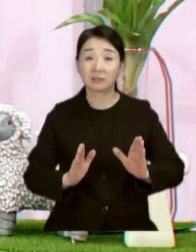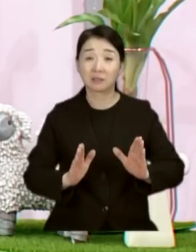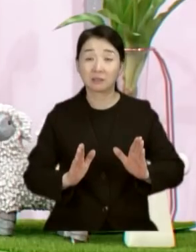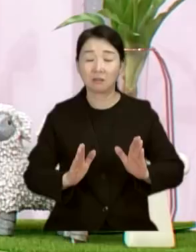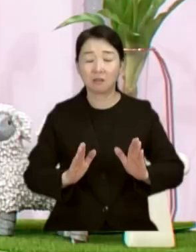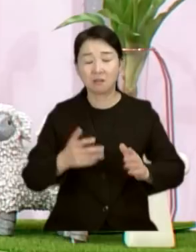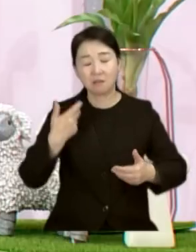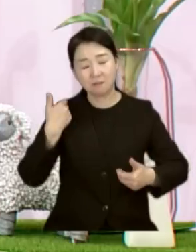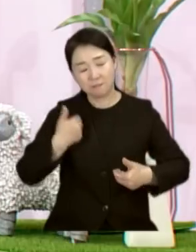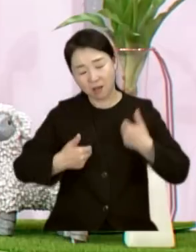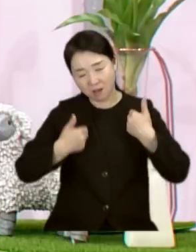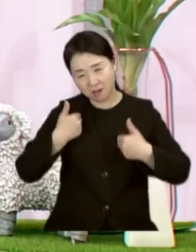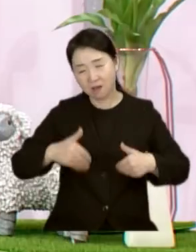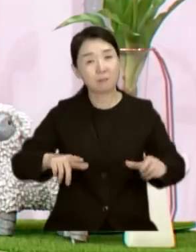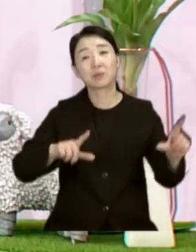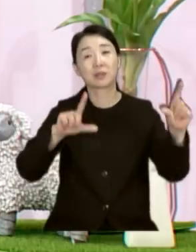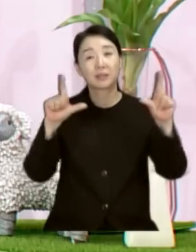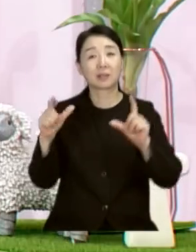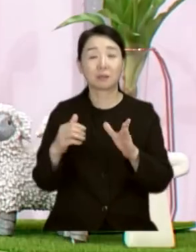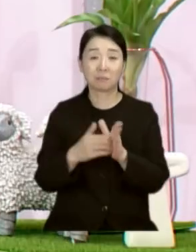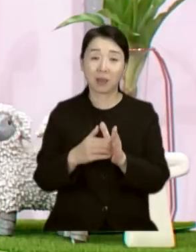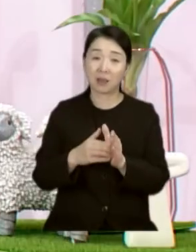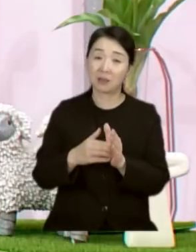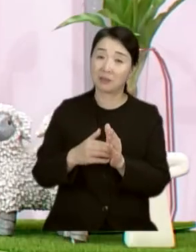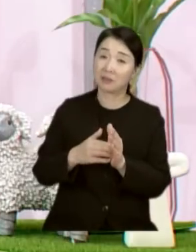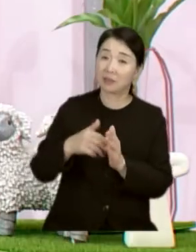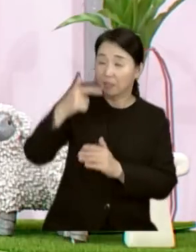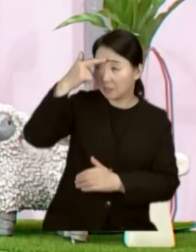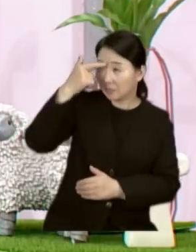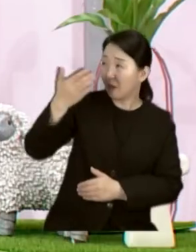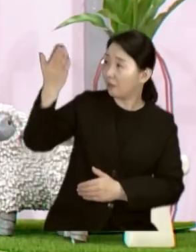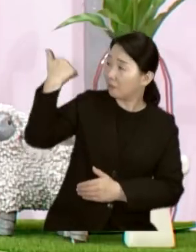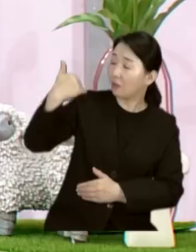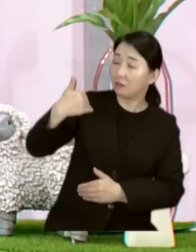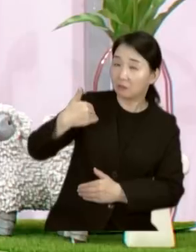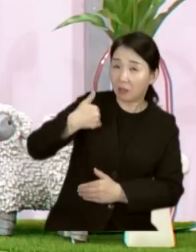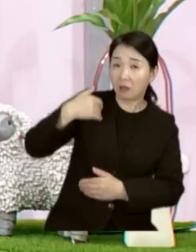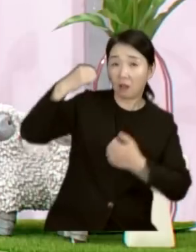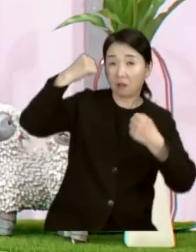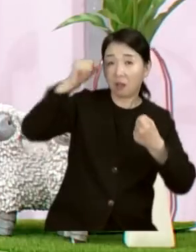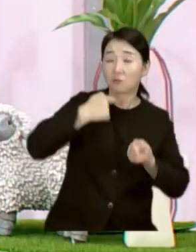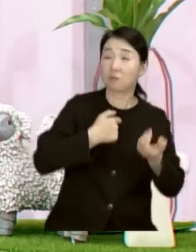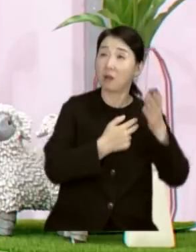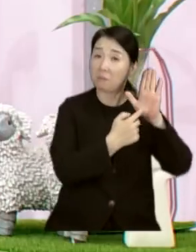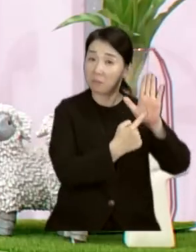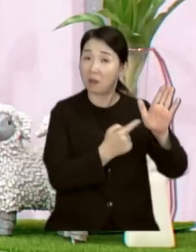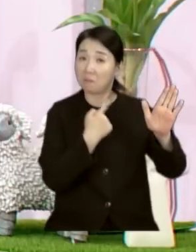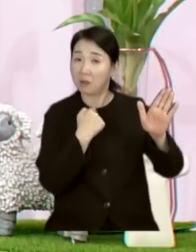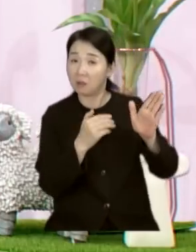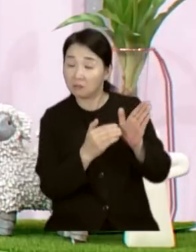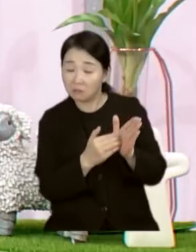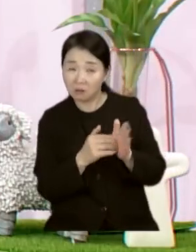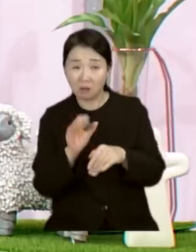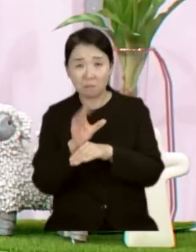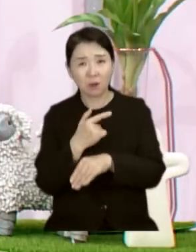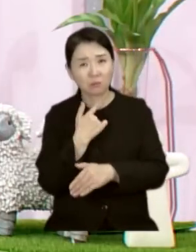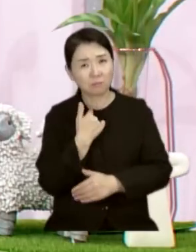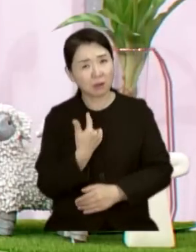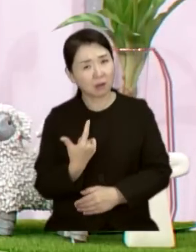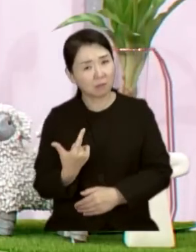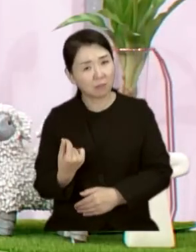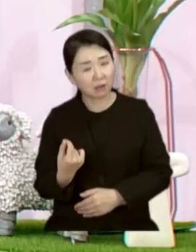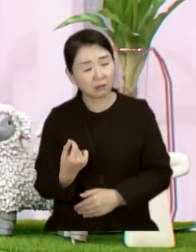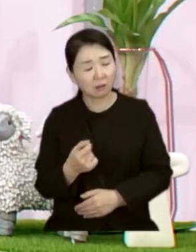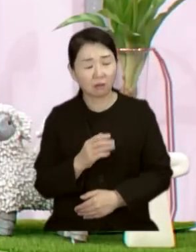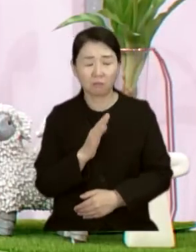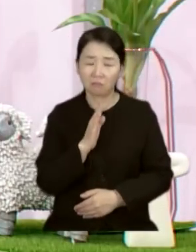너무 정신없이 살다 보니까 이전에 내가 뭐 무대에 섰었나? 내가 무슨 방송을 했다고